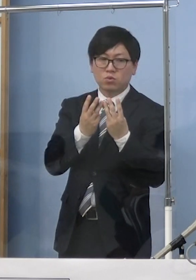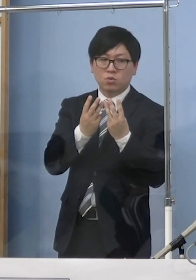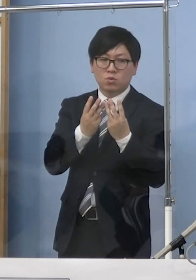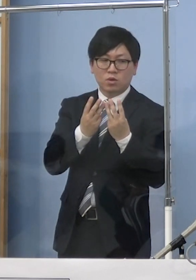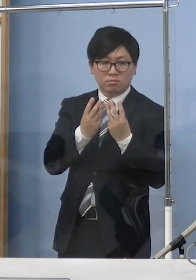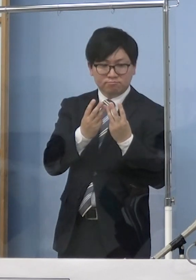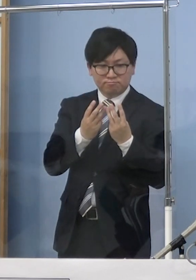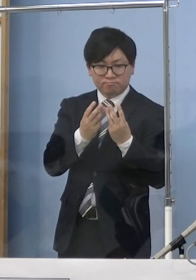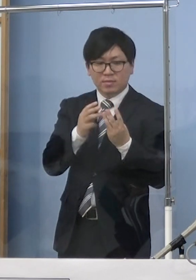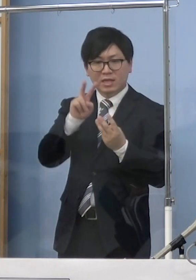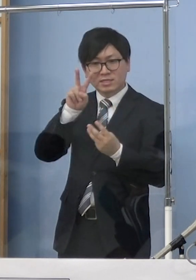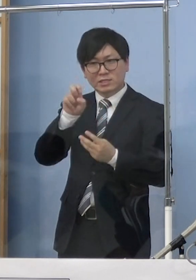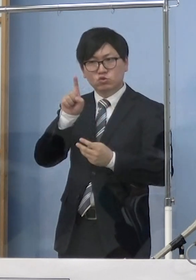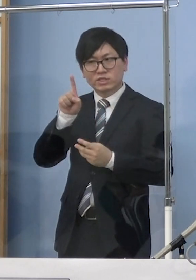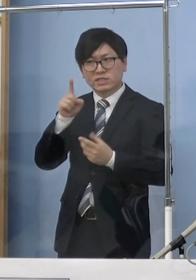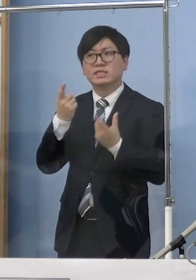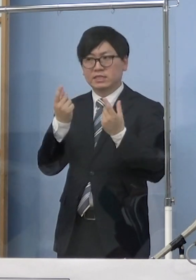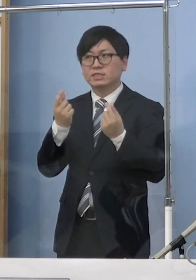21ですかね。